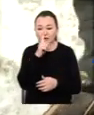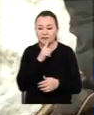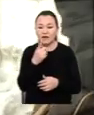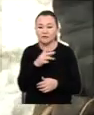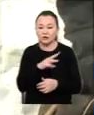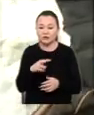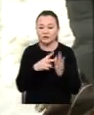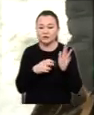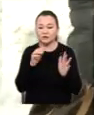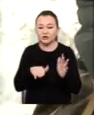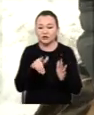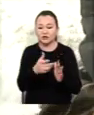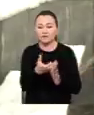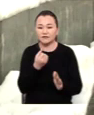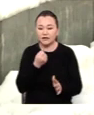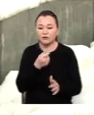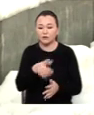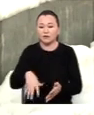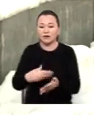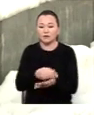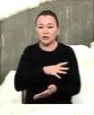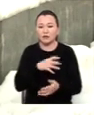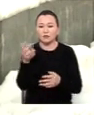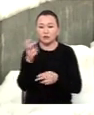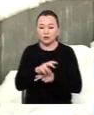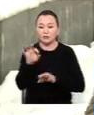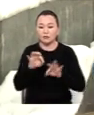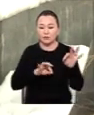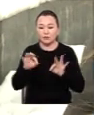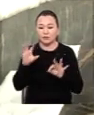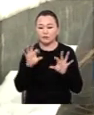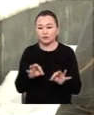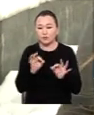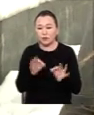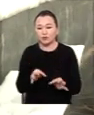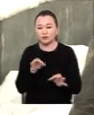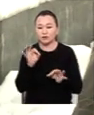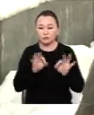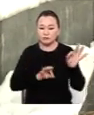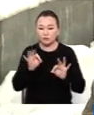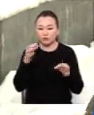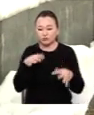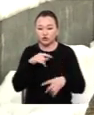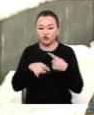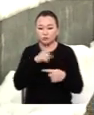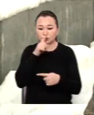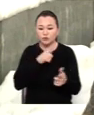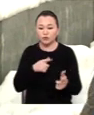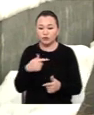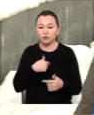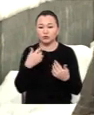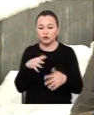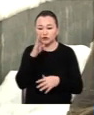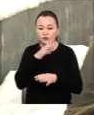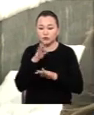1 миллион 700 тысяч тенге. Приходил, измерял все как положено. Измерил, сказал, что через месяц будет готово, но уже прошло